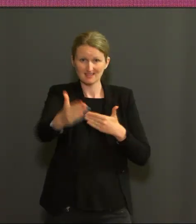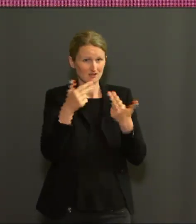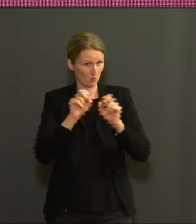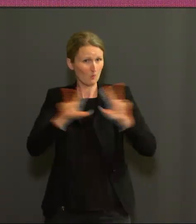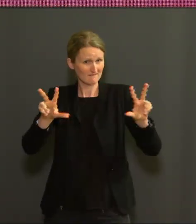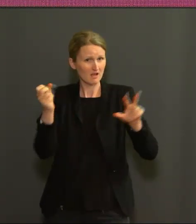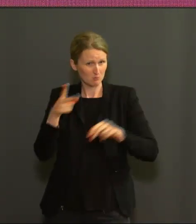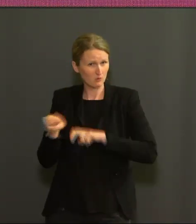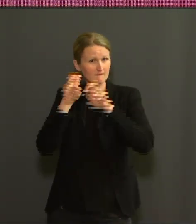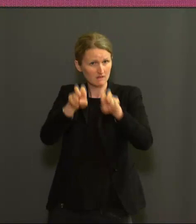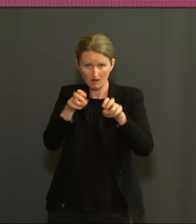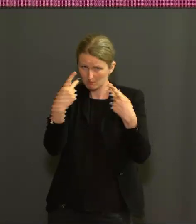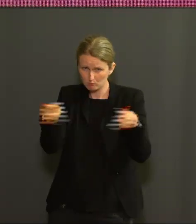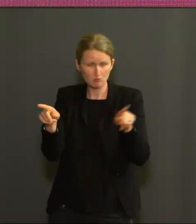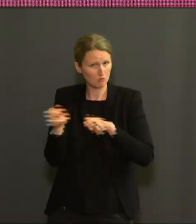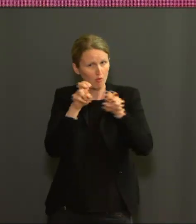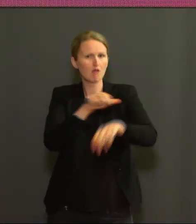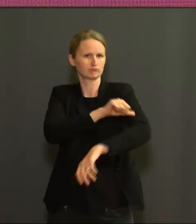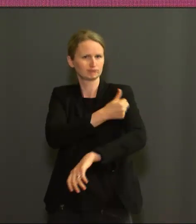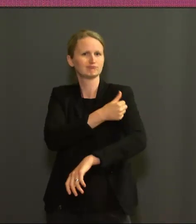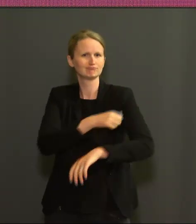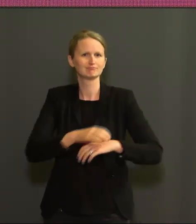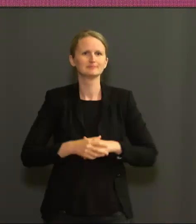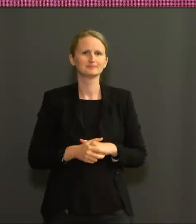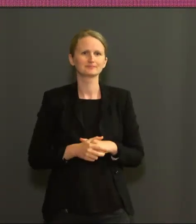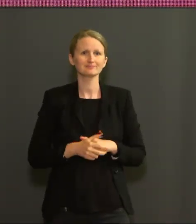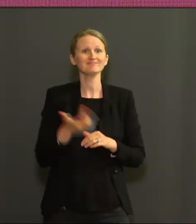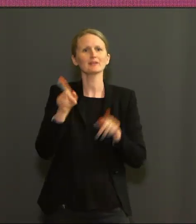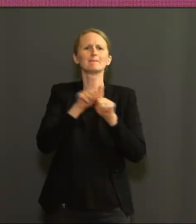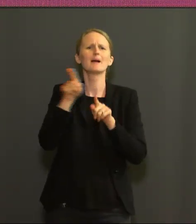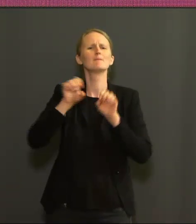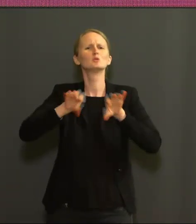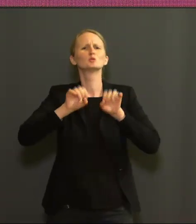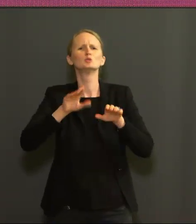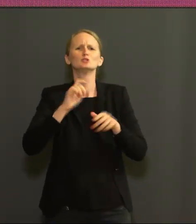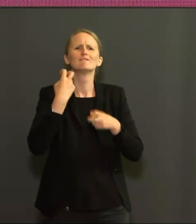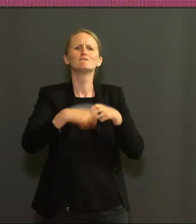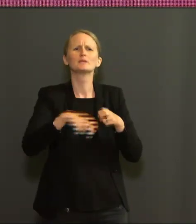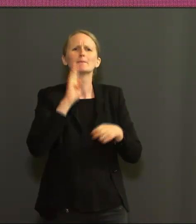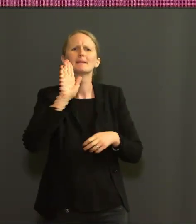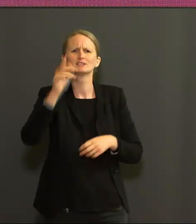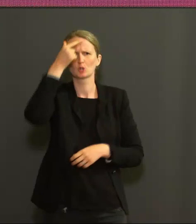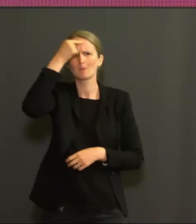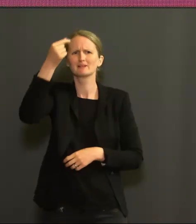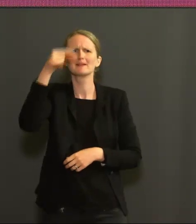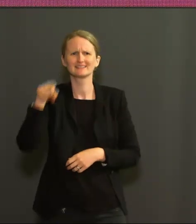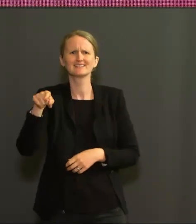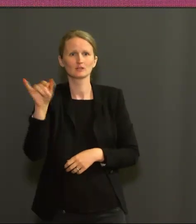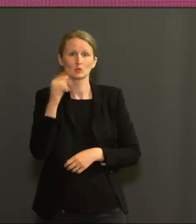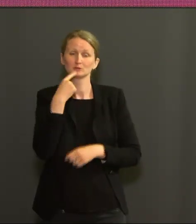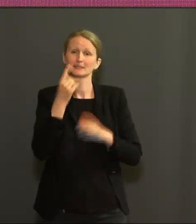Comme le répète Roberto Martinez, nous ne serons pleinement satisfaits qu'une fois arrivés au top du